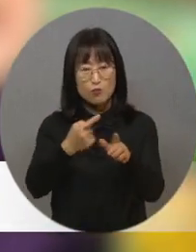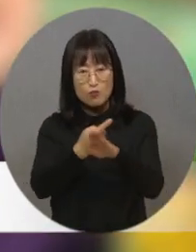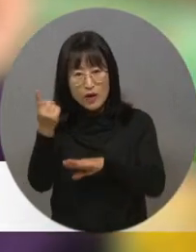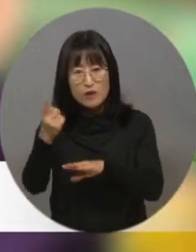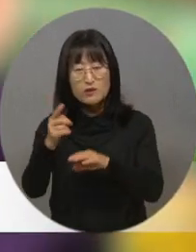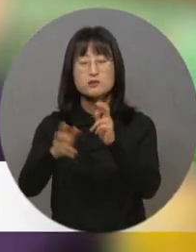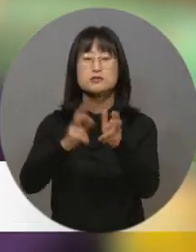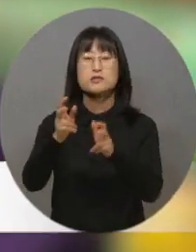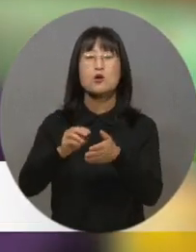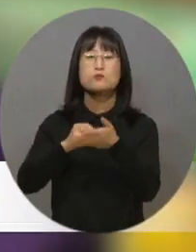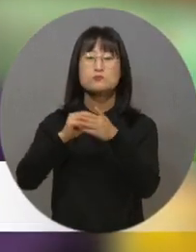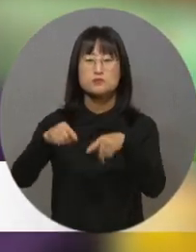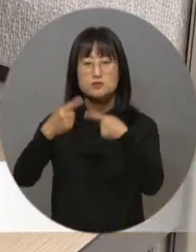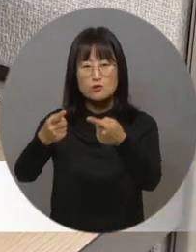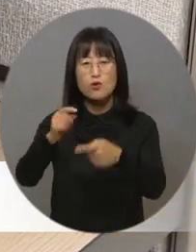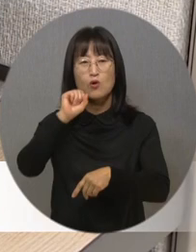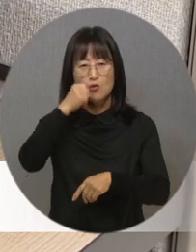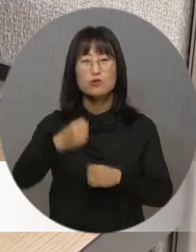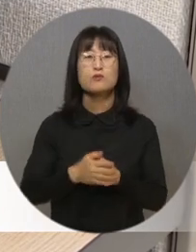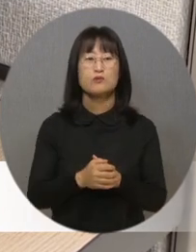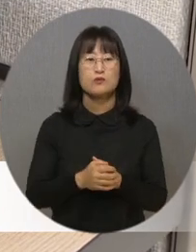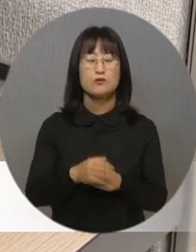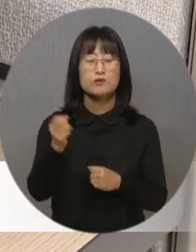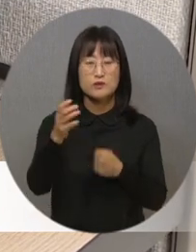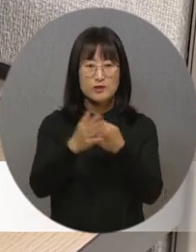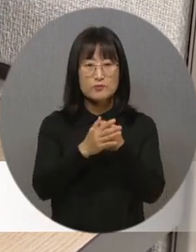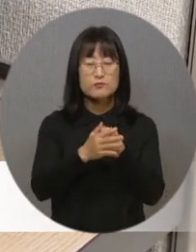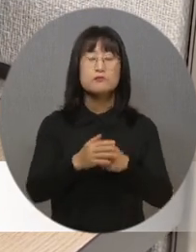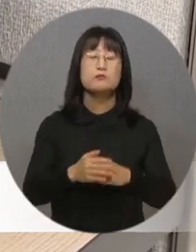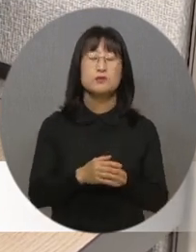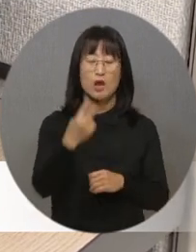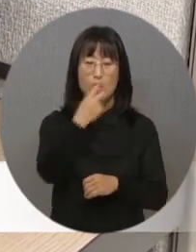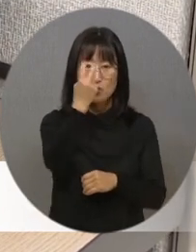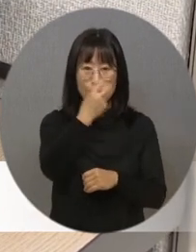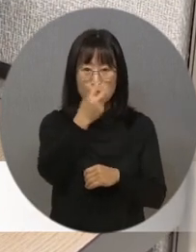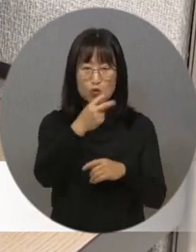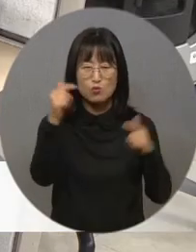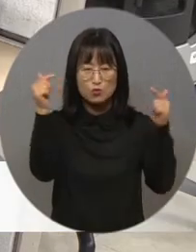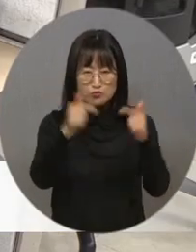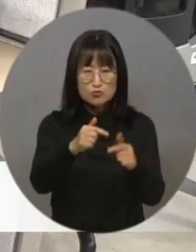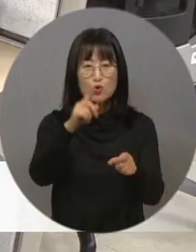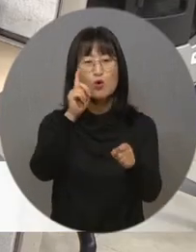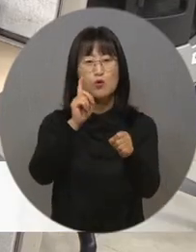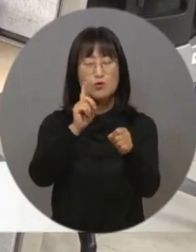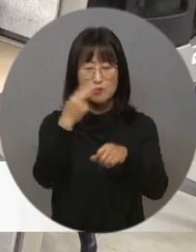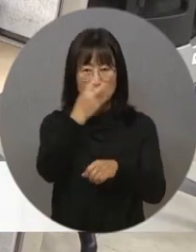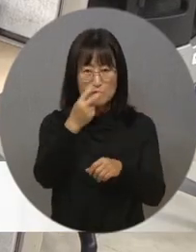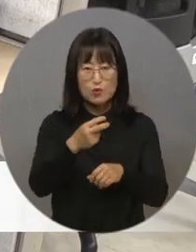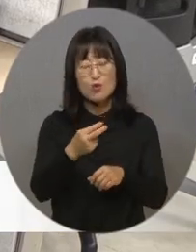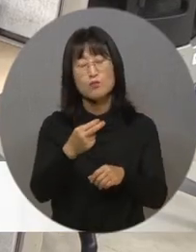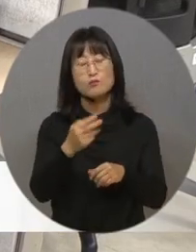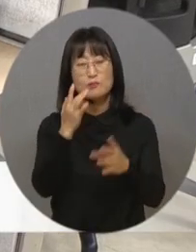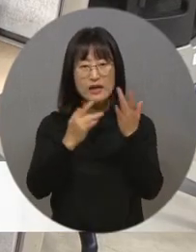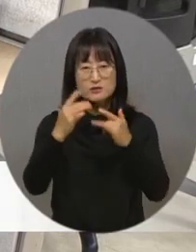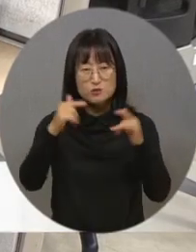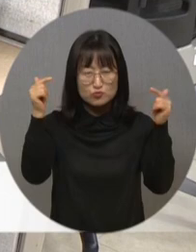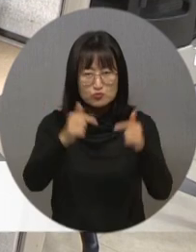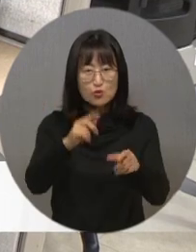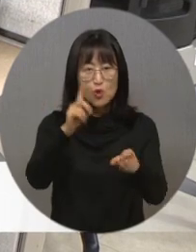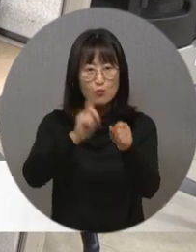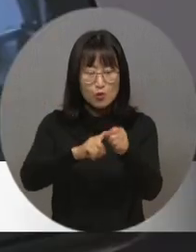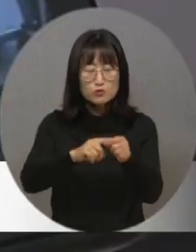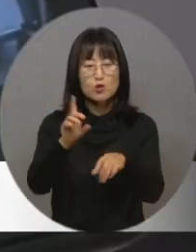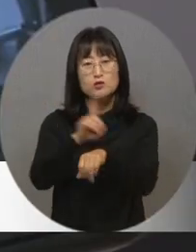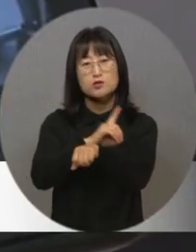참여가 불가했습니다 최의원은 돌봉 공백을 최소화하고자 도입한 디지털 돌봄 사업의 실효성에 의문이